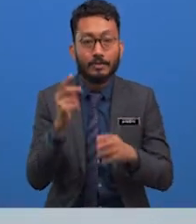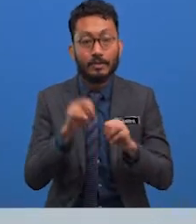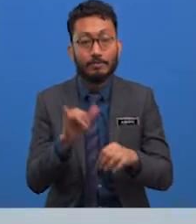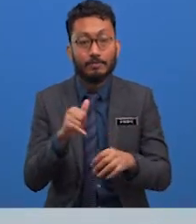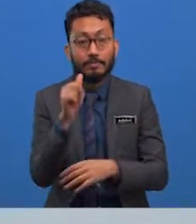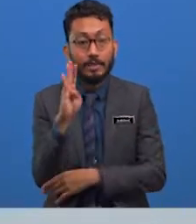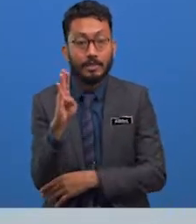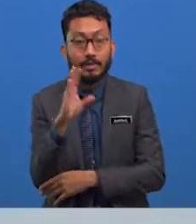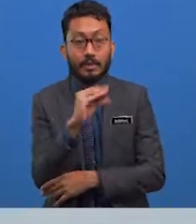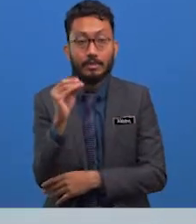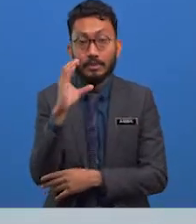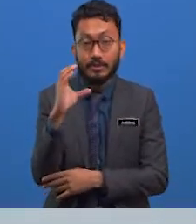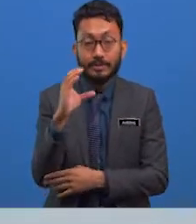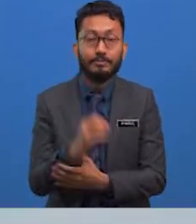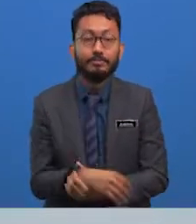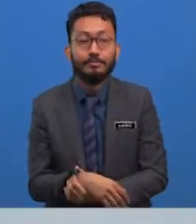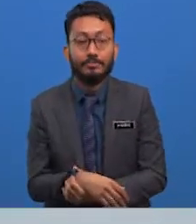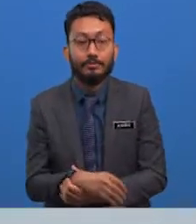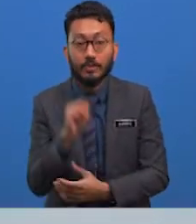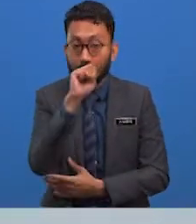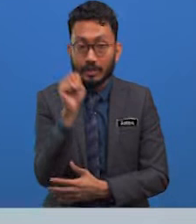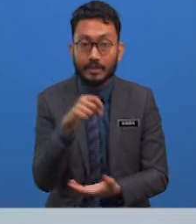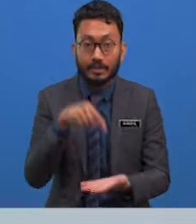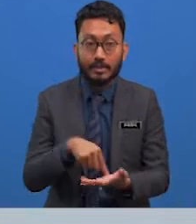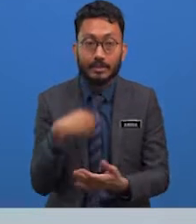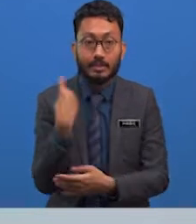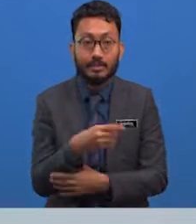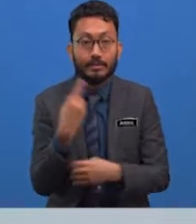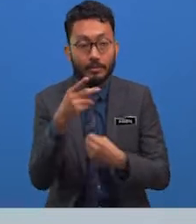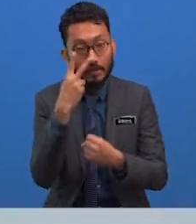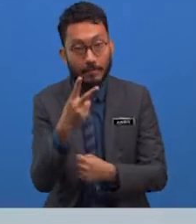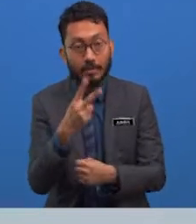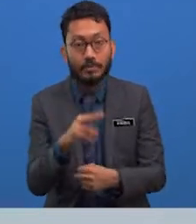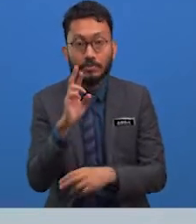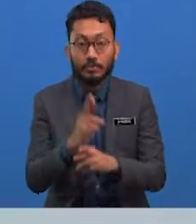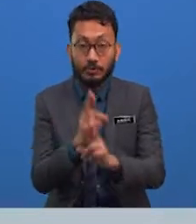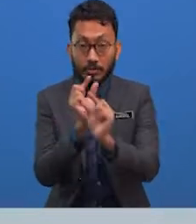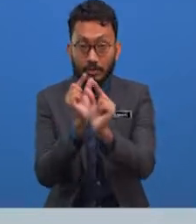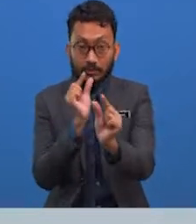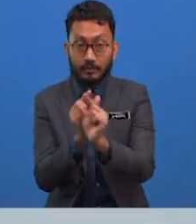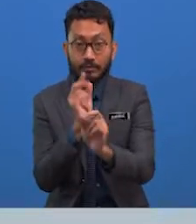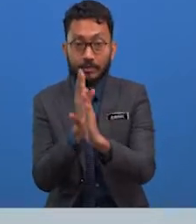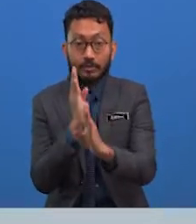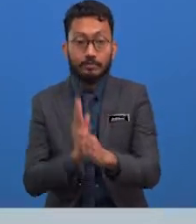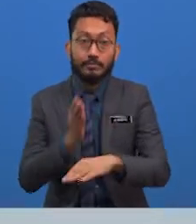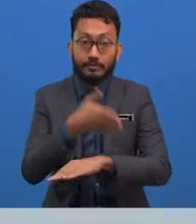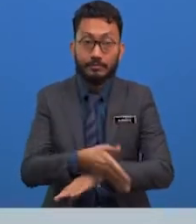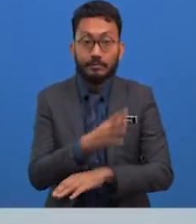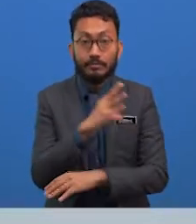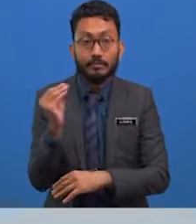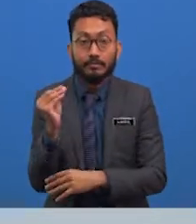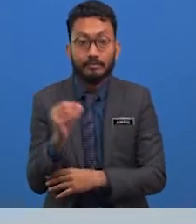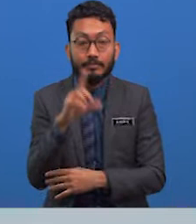C. Berdasarkan soalan ini, kita dapat lihat dua garis rentas lintang iaitu IJ